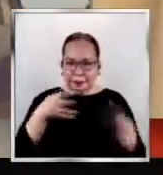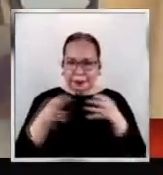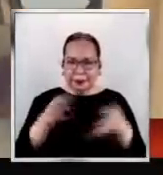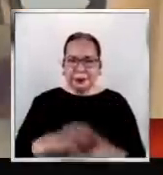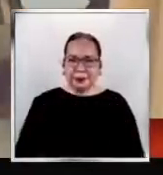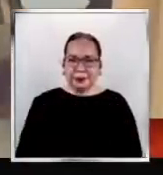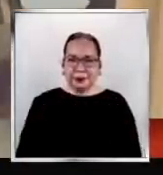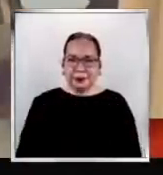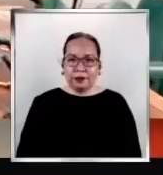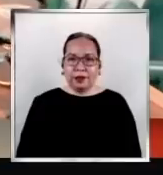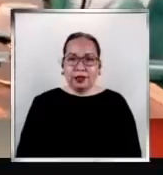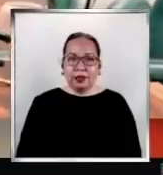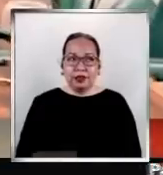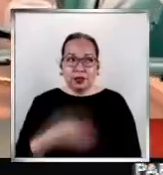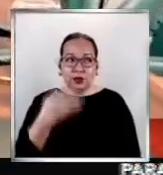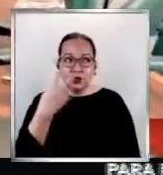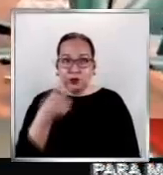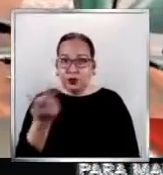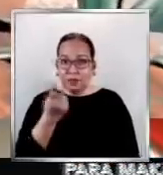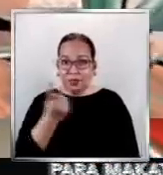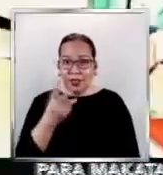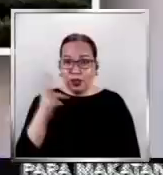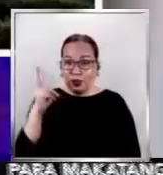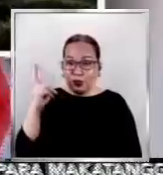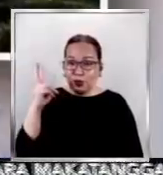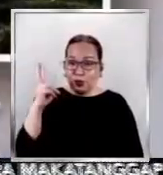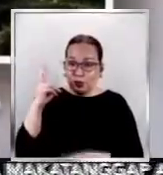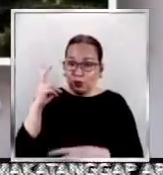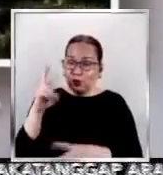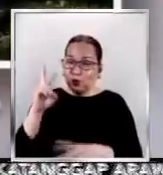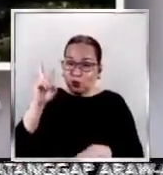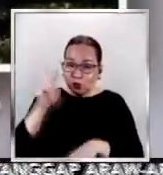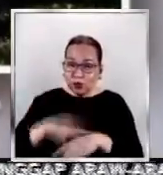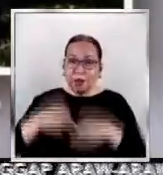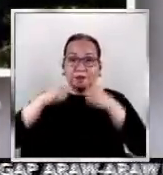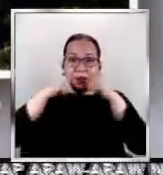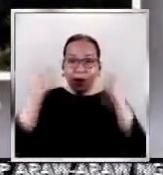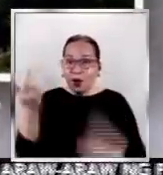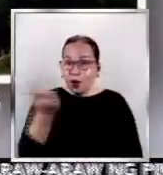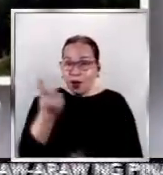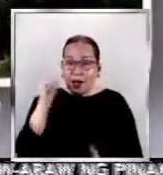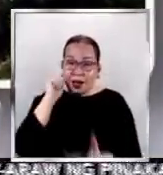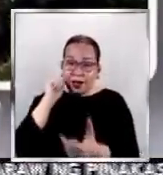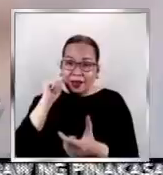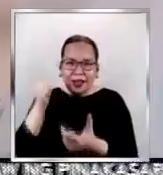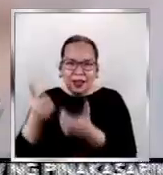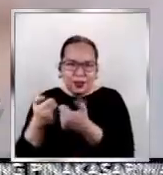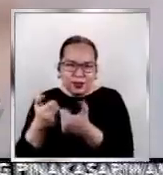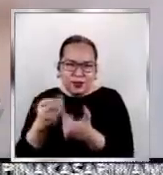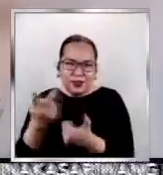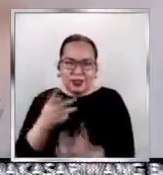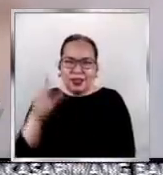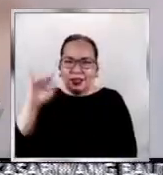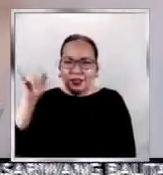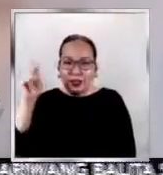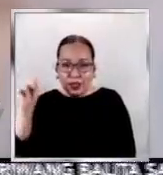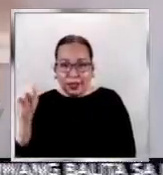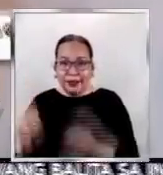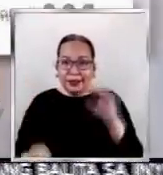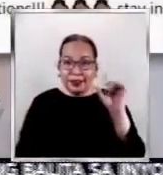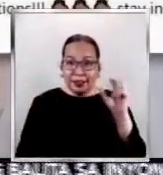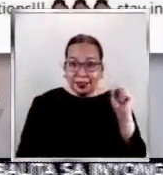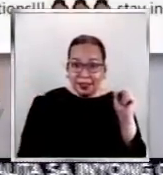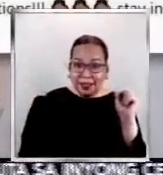Naka-recover na ba kayo sa dalawang major announcements ni na Jennylyn Mercado at Dennis Trillo kagabi? Ang happy news ng